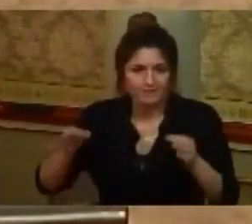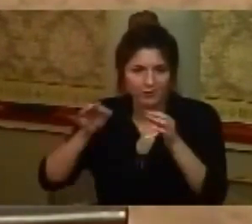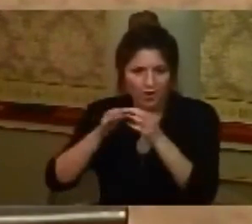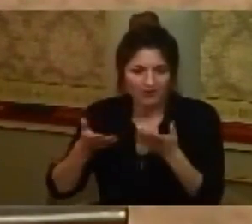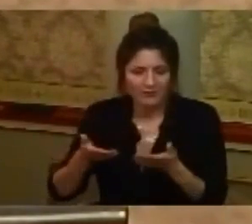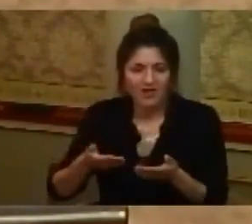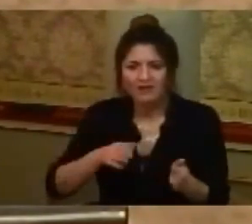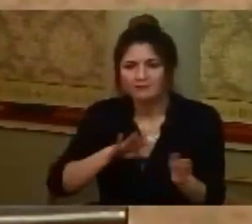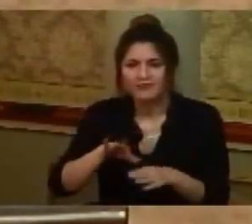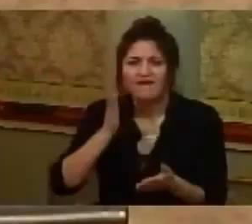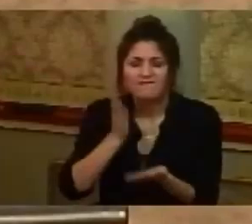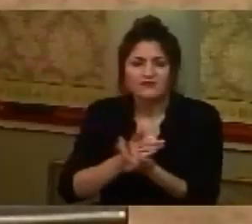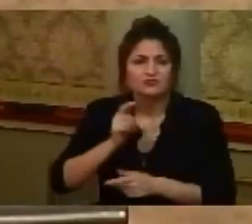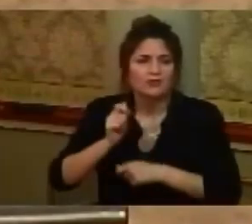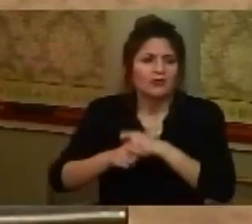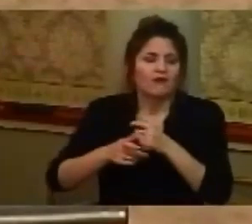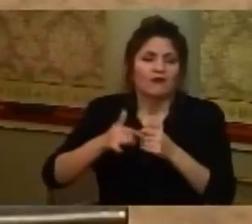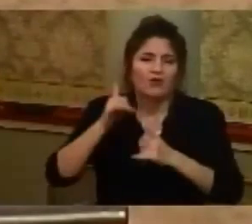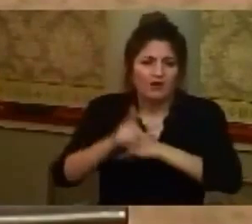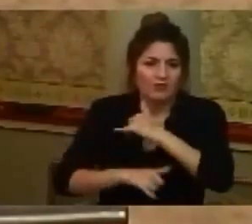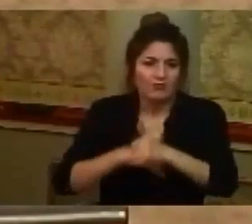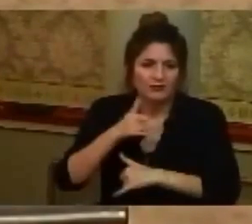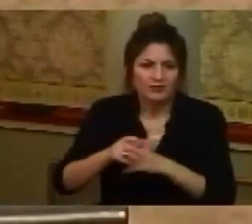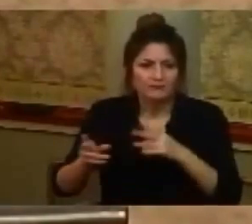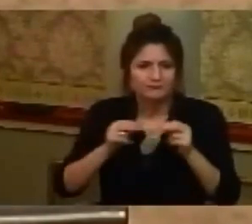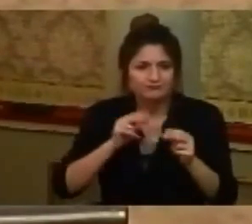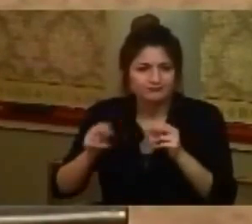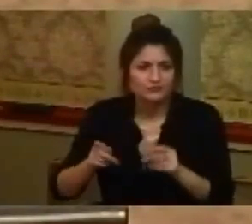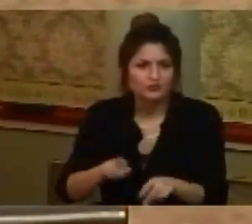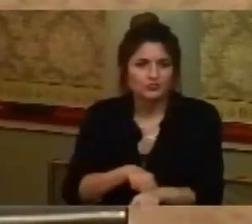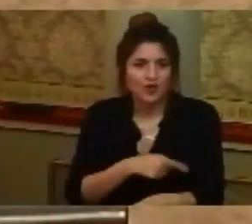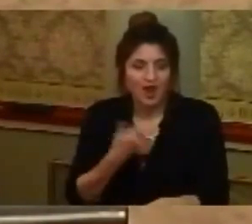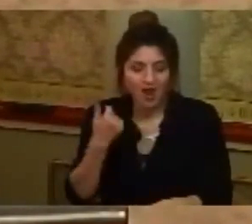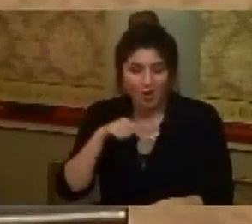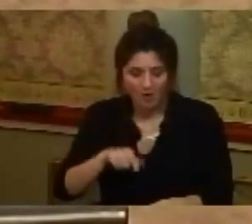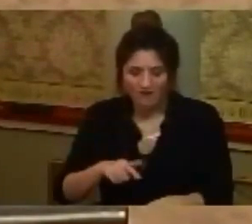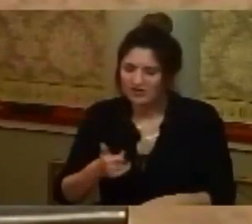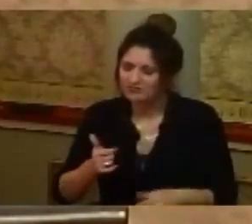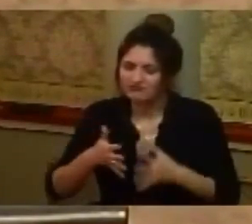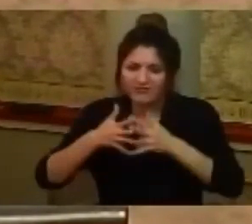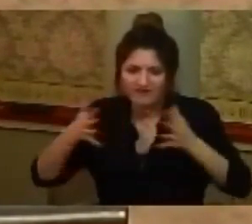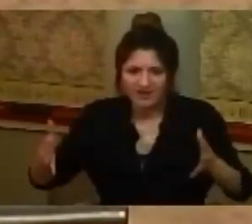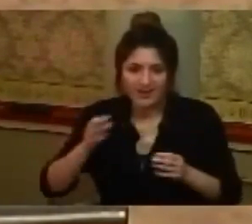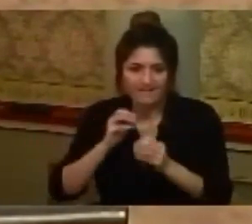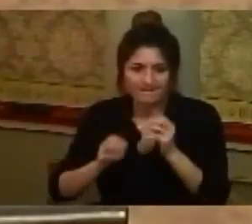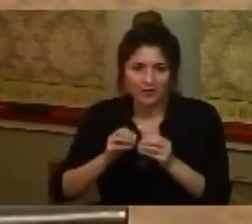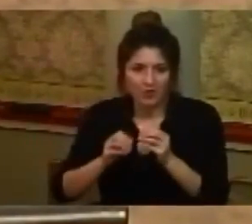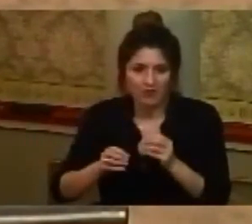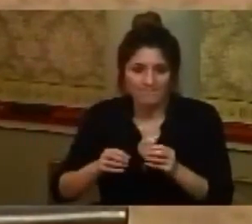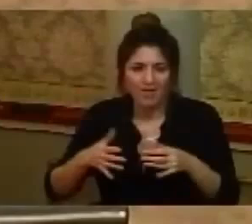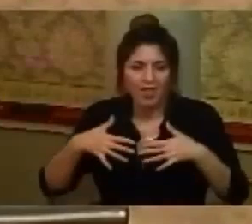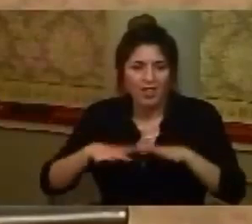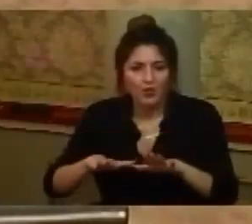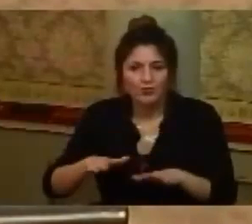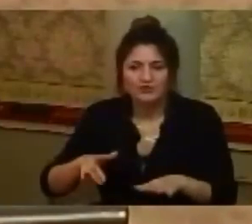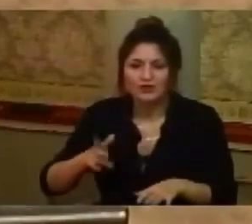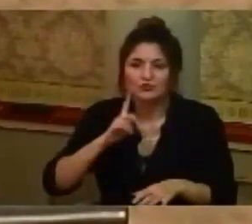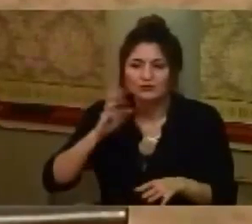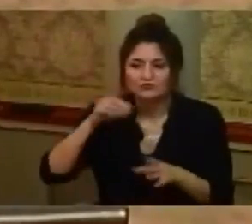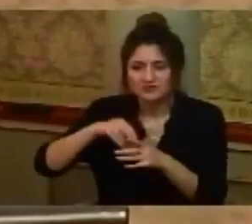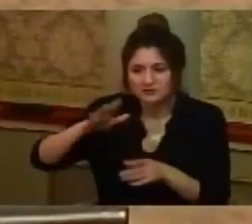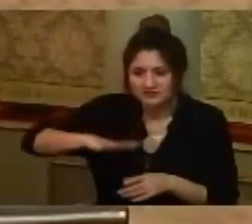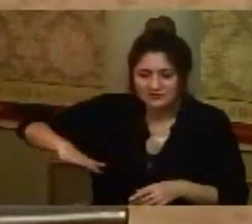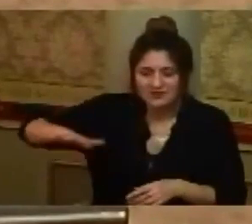o tome, ovdje sam vam spomenuo jedan koji je stvarno krucijalni problem stanovnika naselja koja su građena